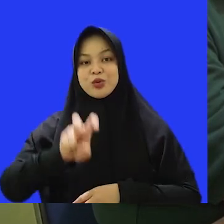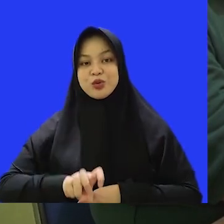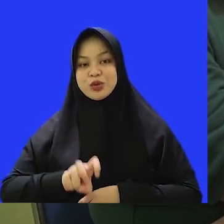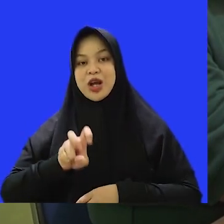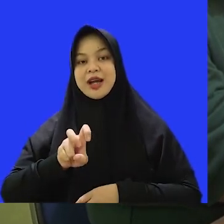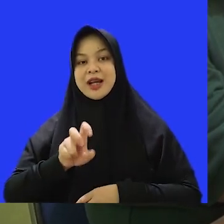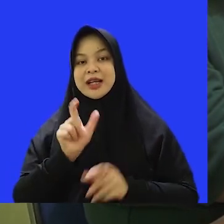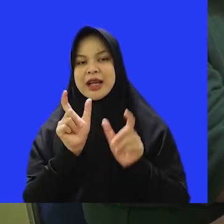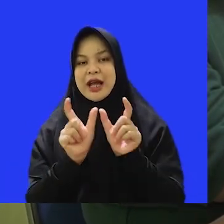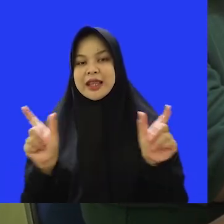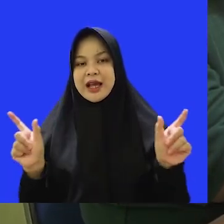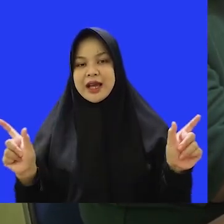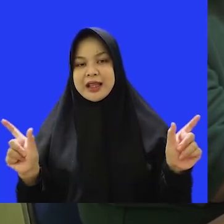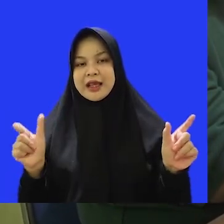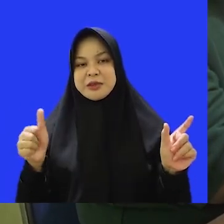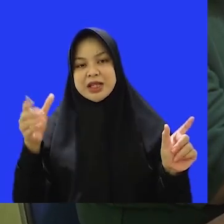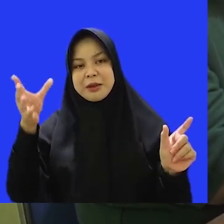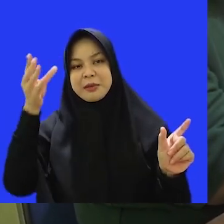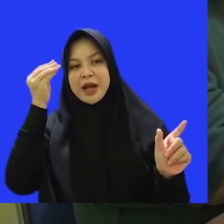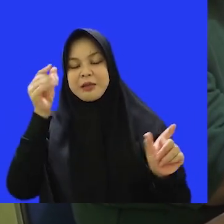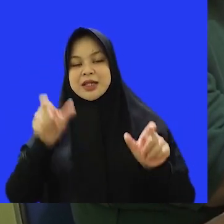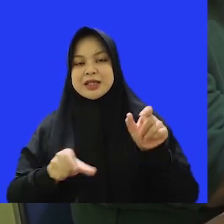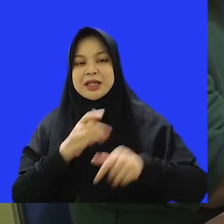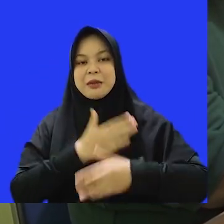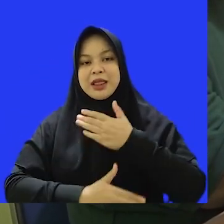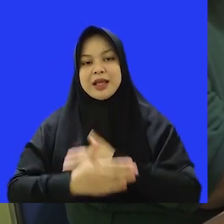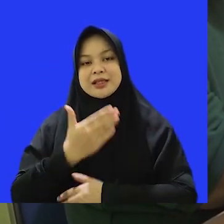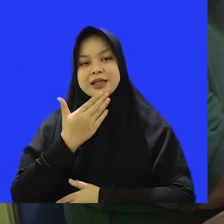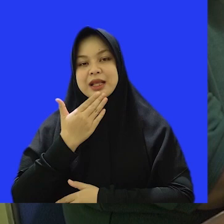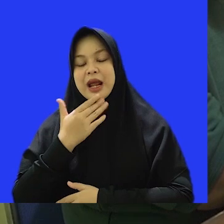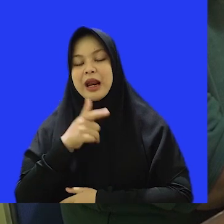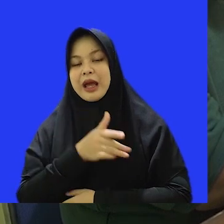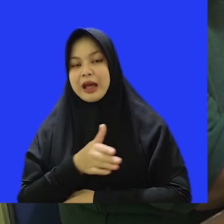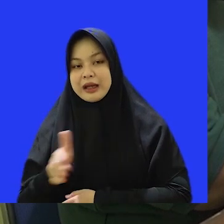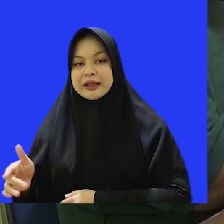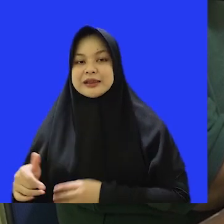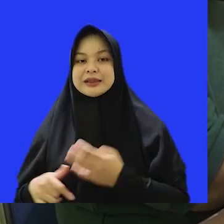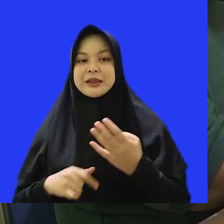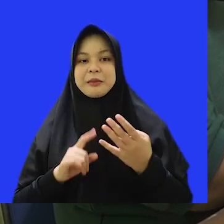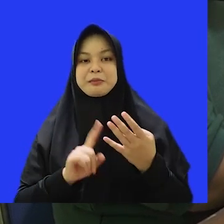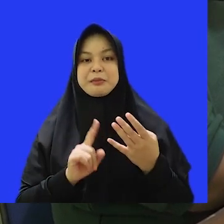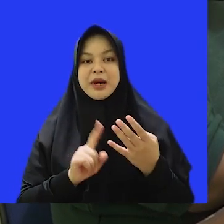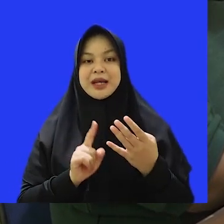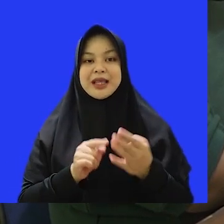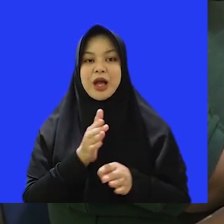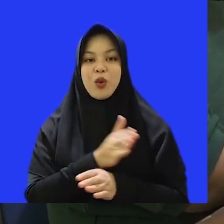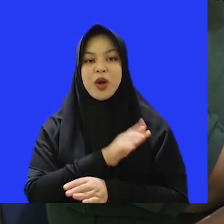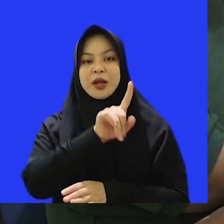3. Menggunakan padanan kata yang dipahami oleh disabilitas. 4.